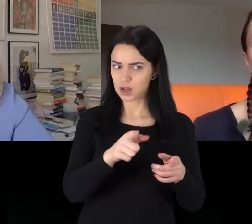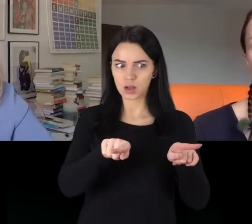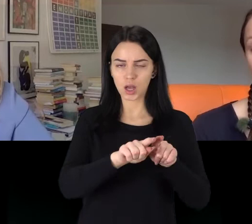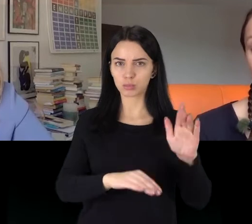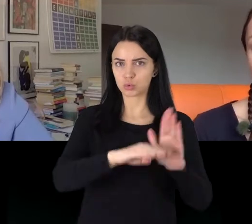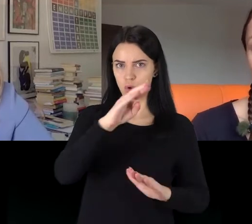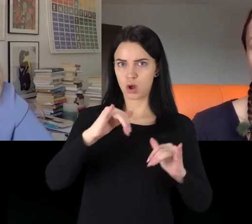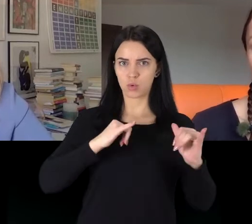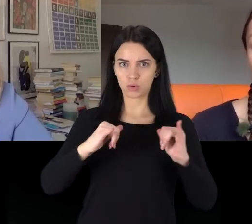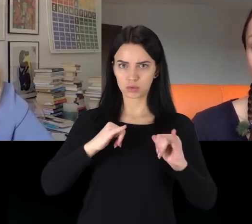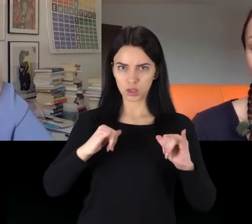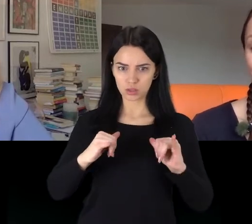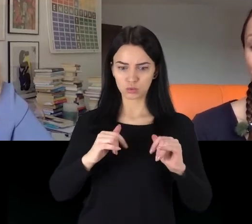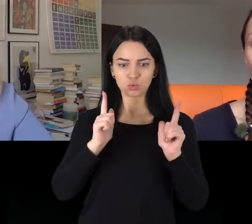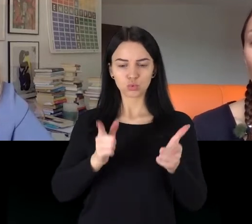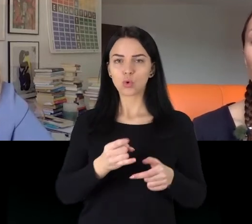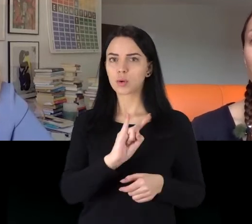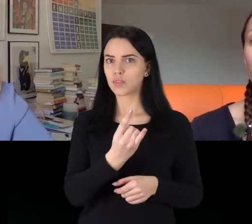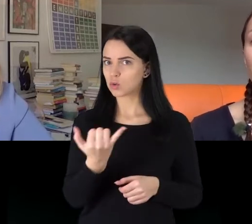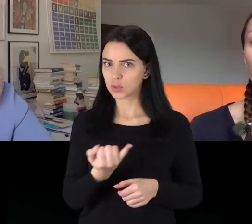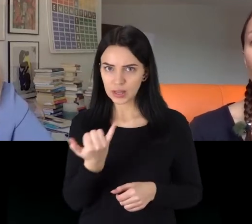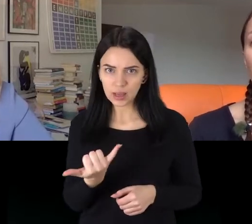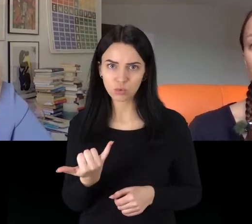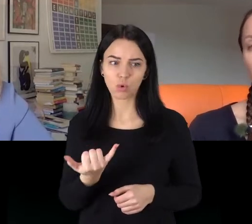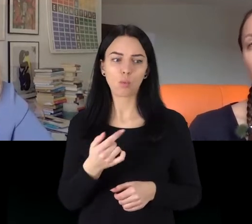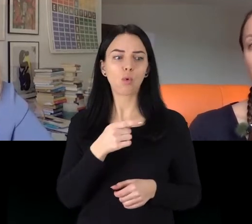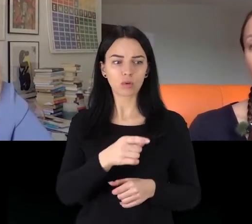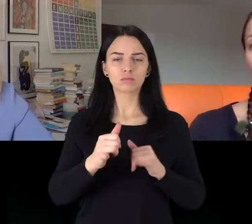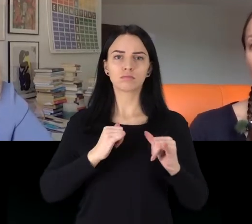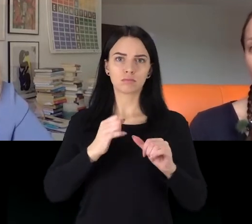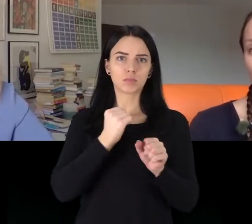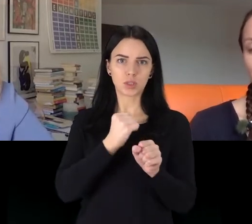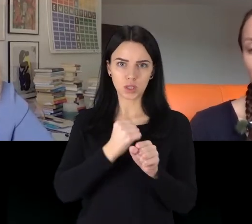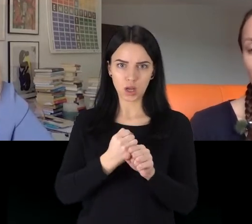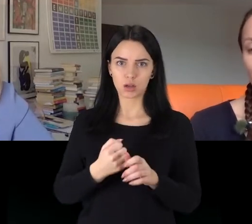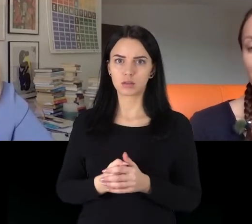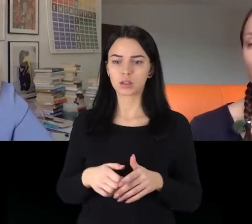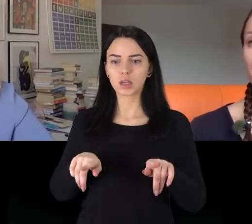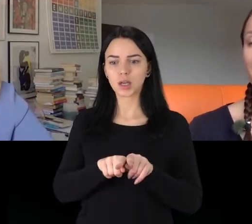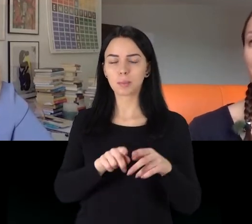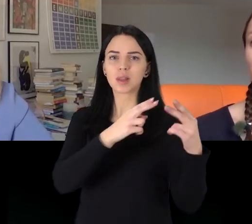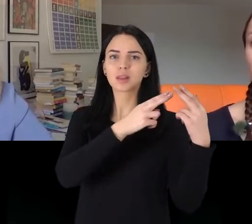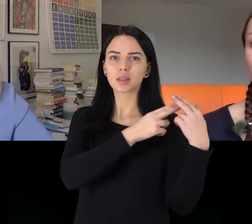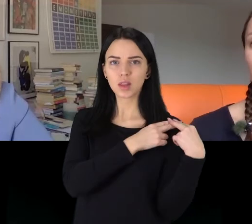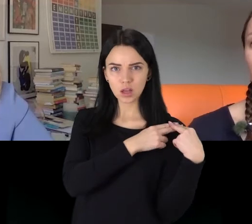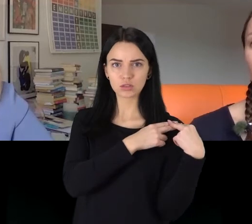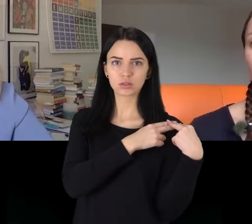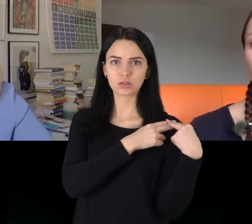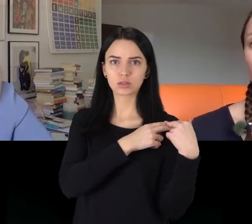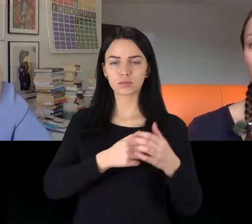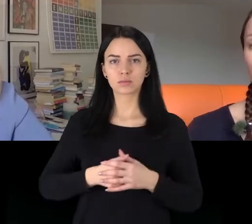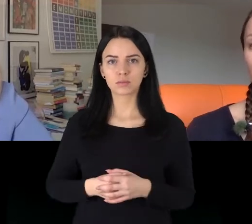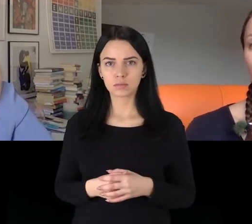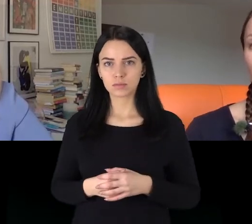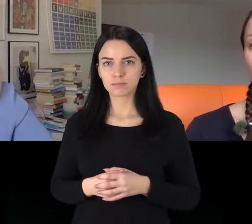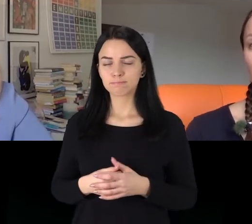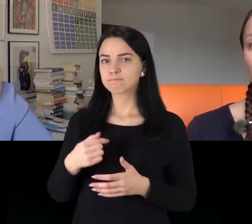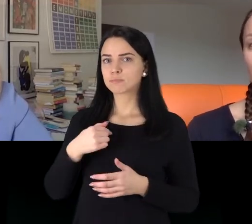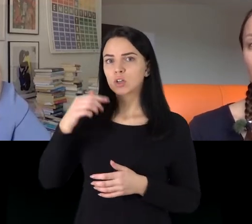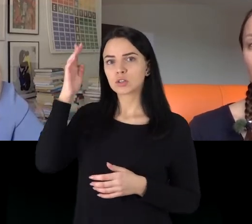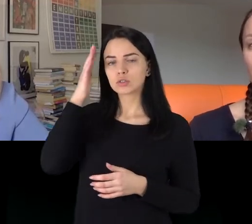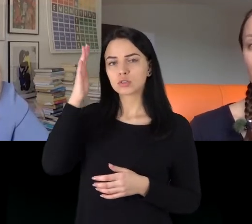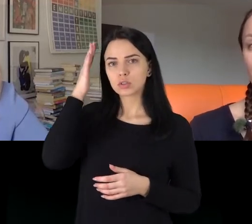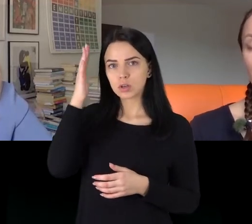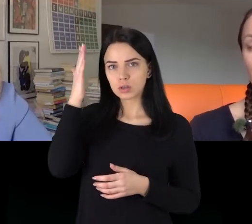kuriuos vaikams daryti turėtų būti kaip ir neįdomu, o vat jie tarsi ant pečių nešė visus namus. Ir man atrodo,